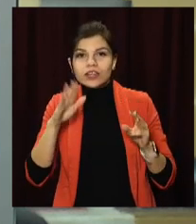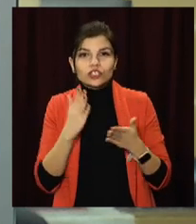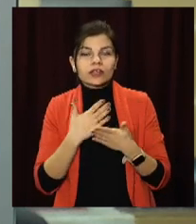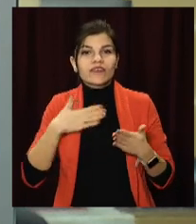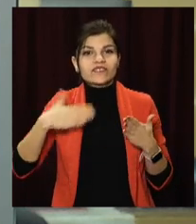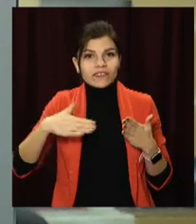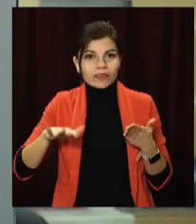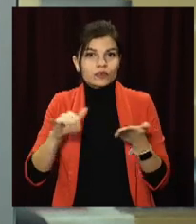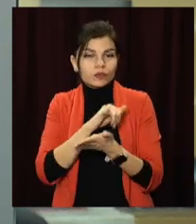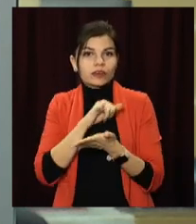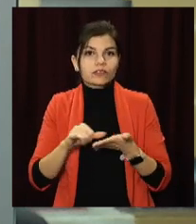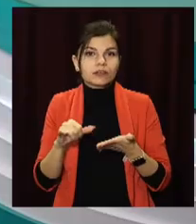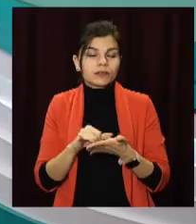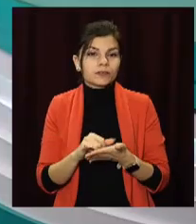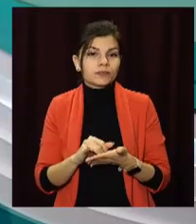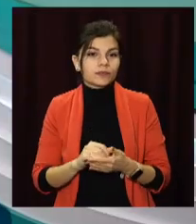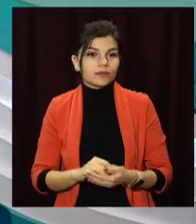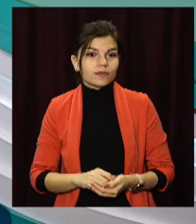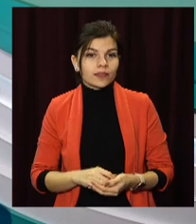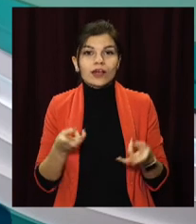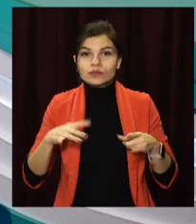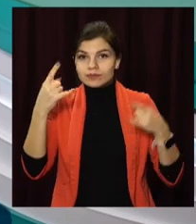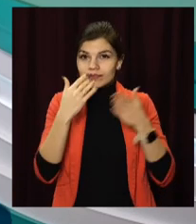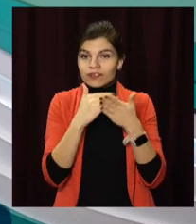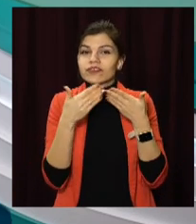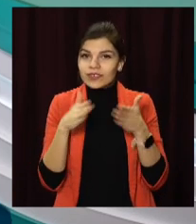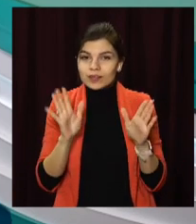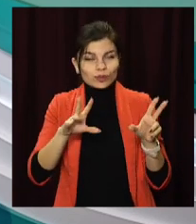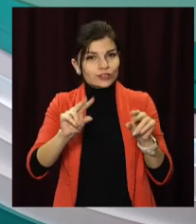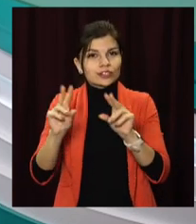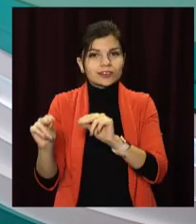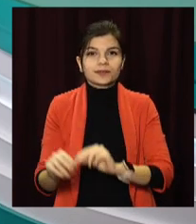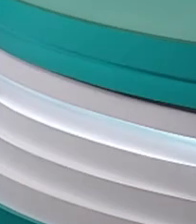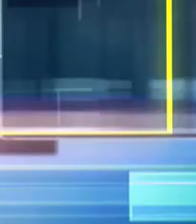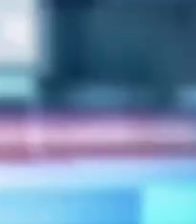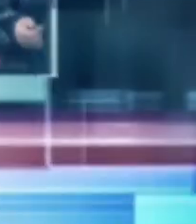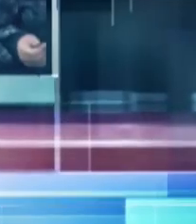соціальних мережах та на нашому YouTube-каналі. Залишайтеся з відкритим і хай щастить!